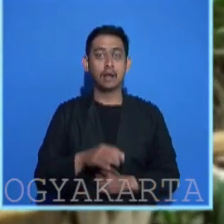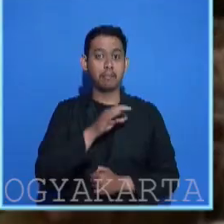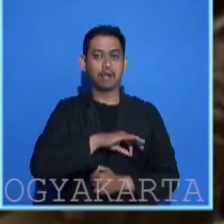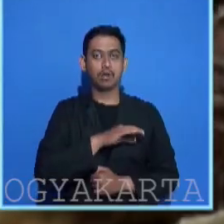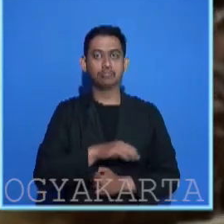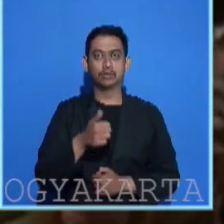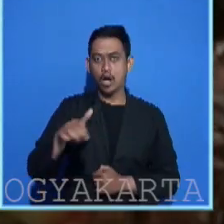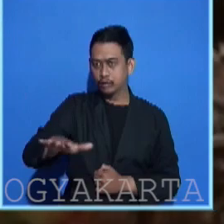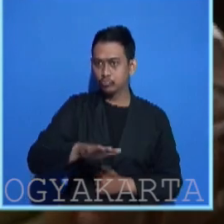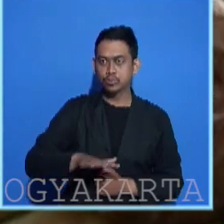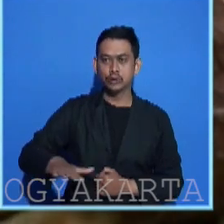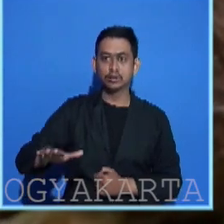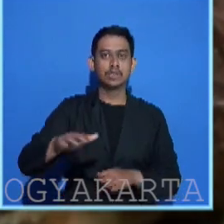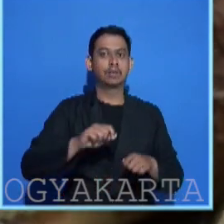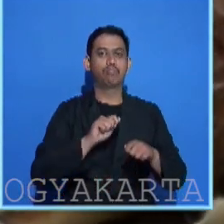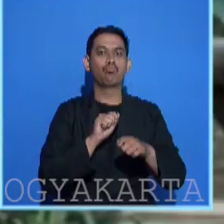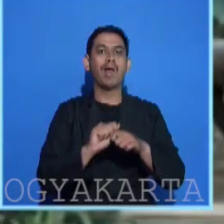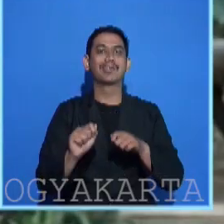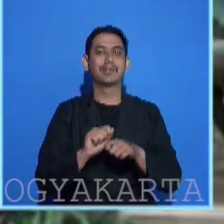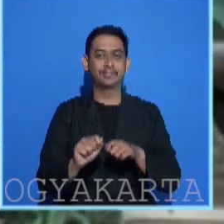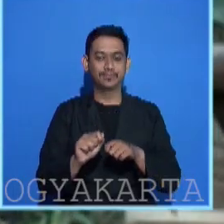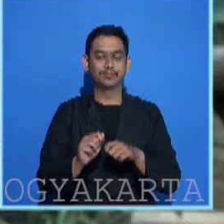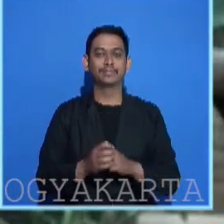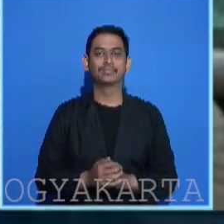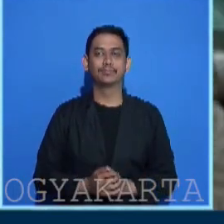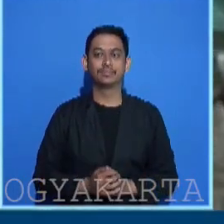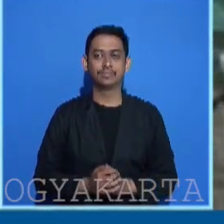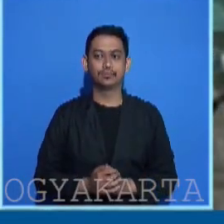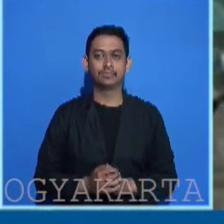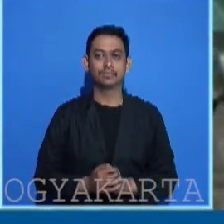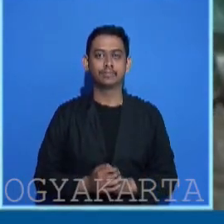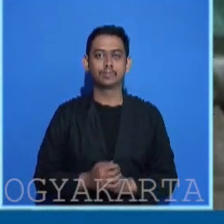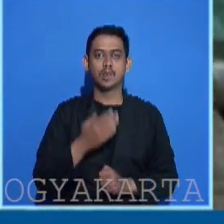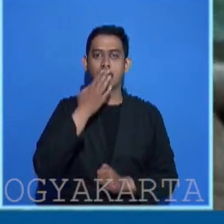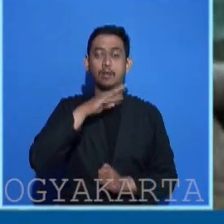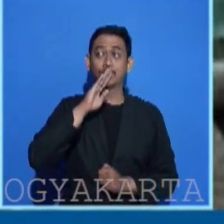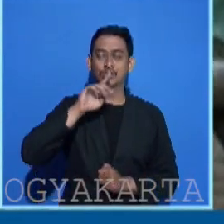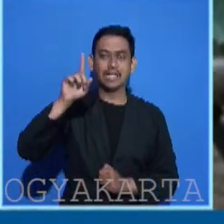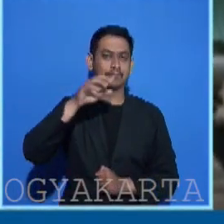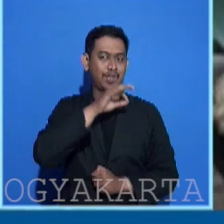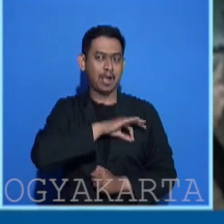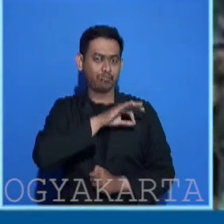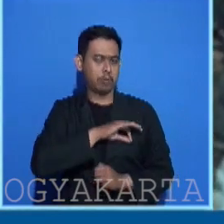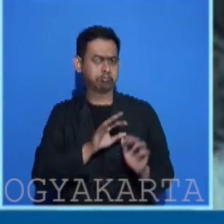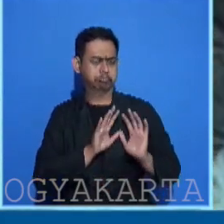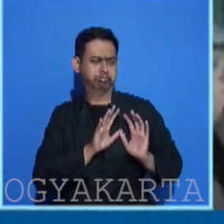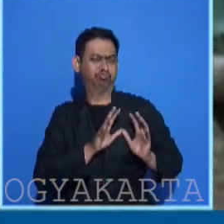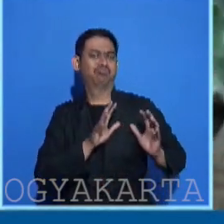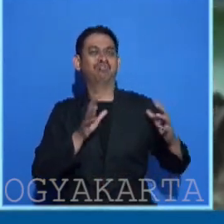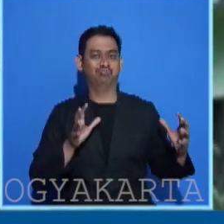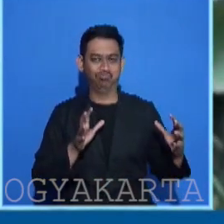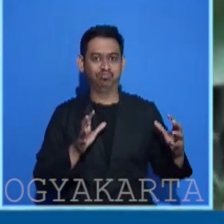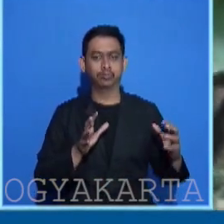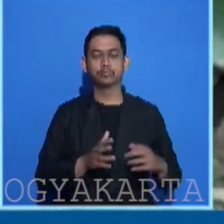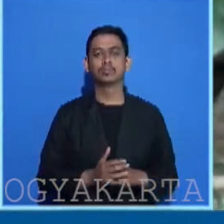ingkang wonten kanggeh damel demplon Alhamdulillah manfaatnya pun kata sangat wonten